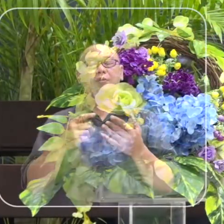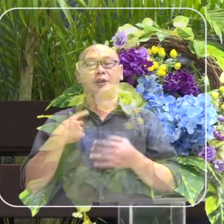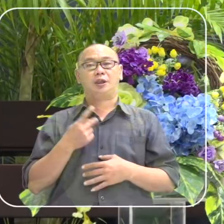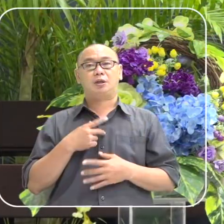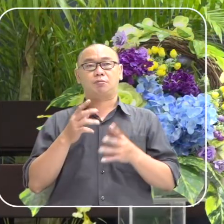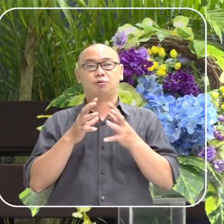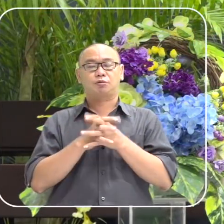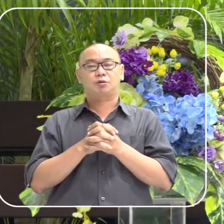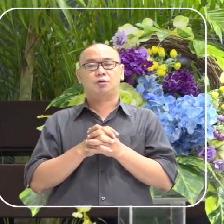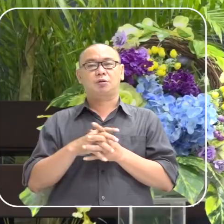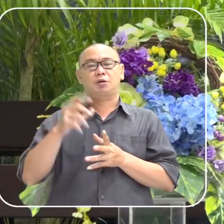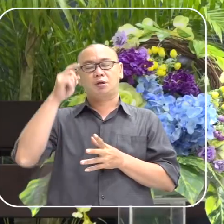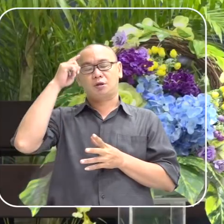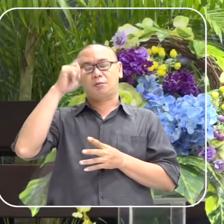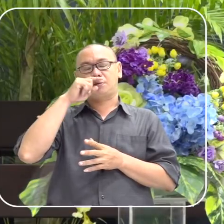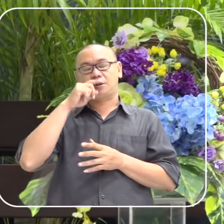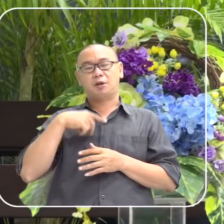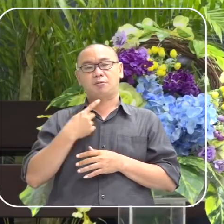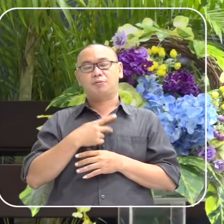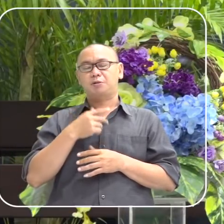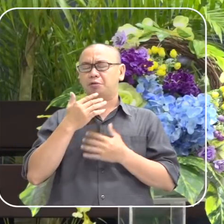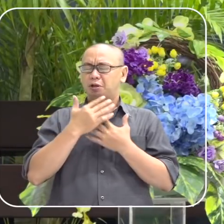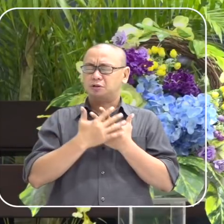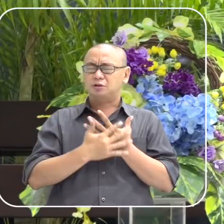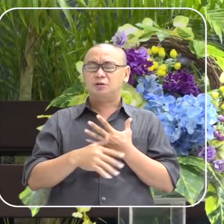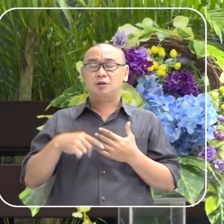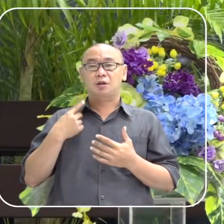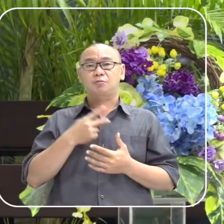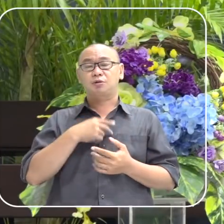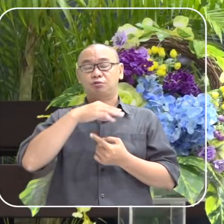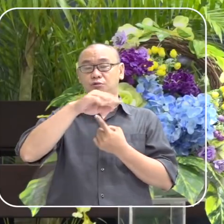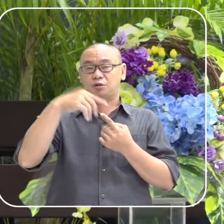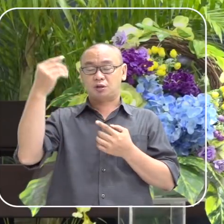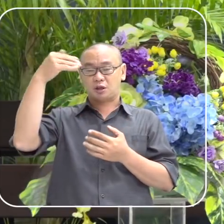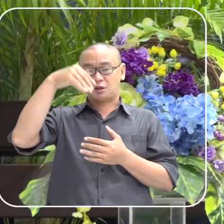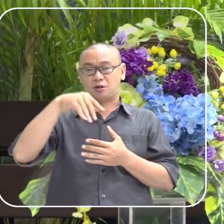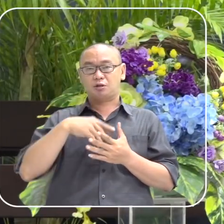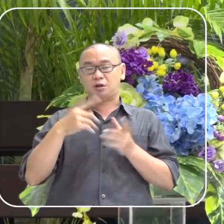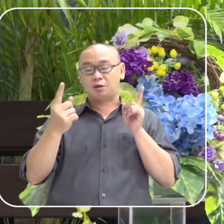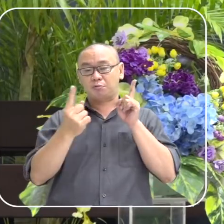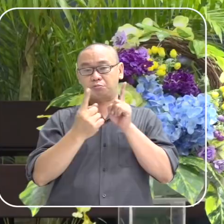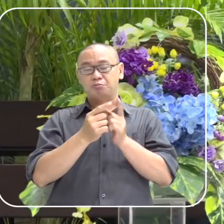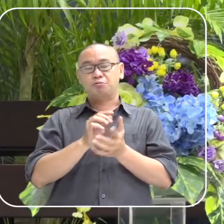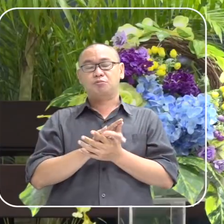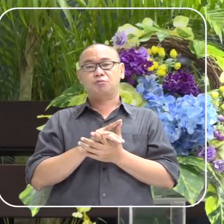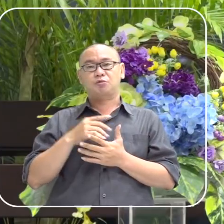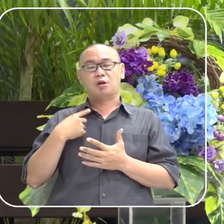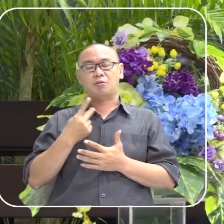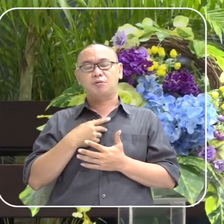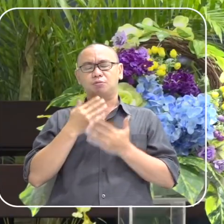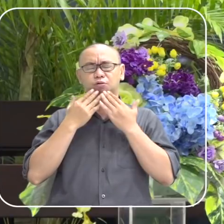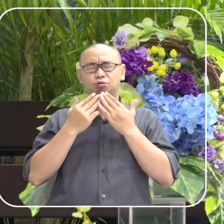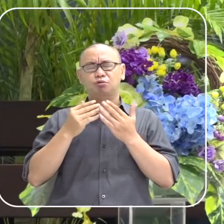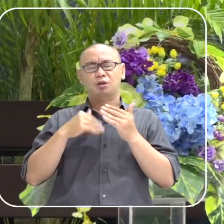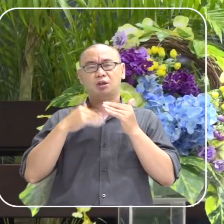Allah Bapa kami yang Maha Kasih, kami sekeluarga datang di hadapan-Mu. Kami bersyukur atas segala kasih-Mu di